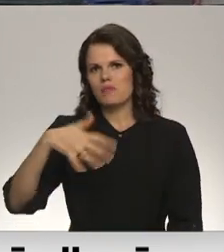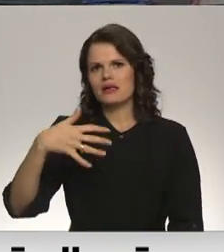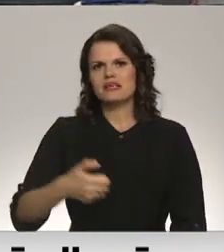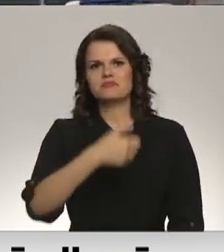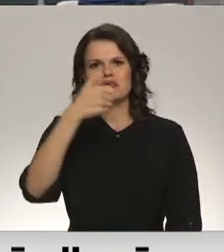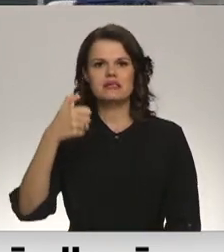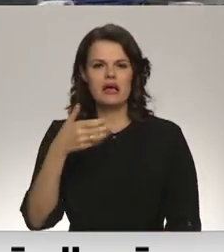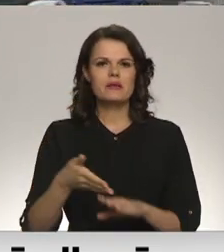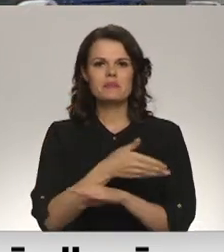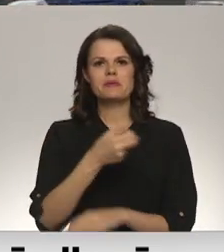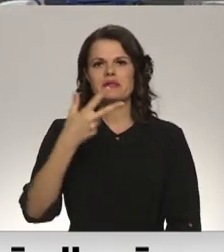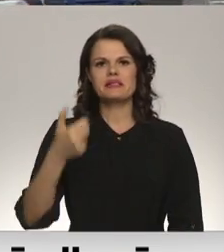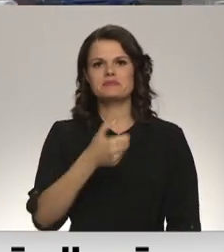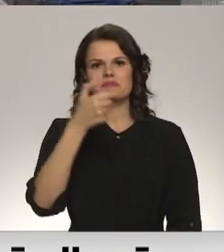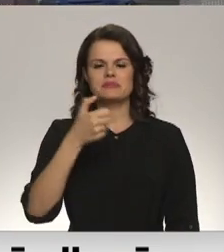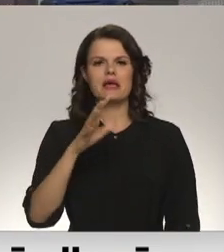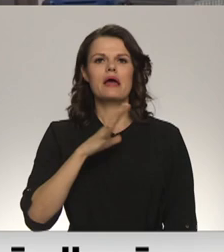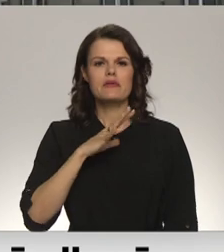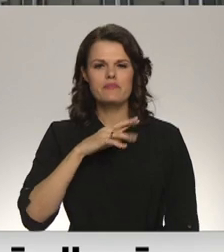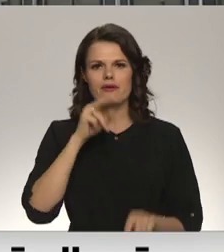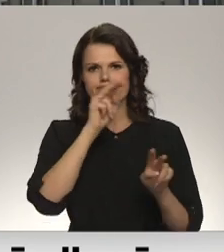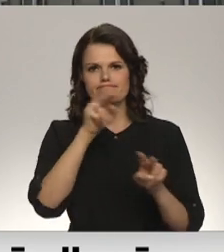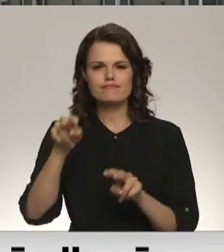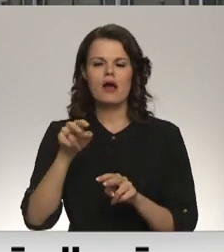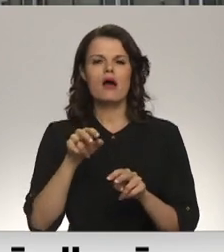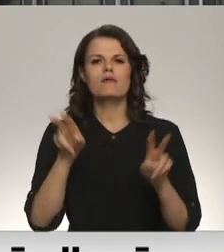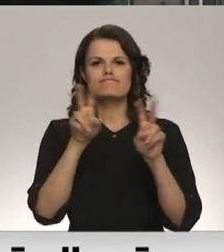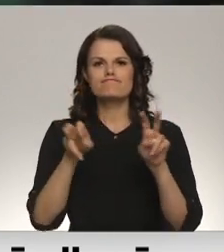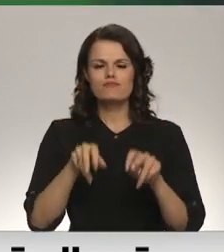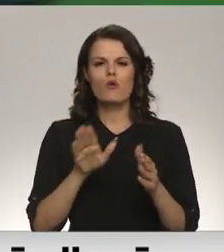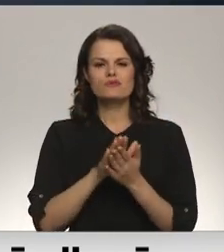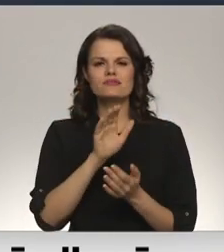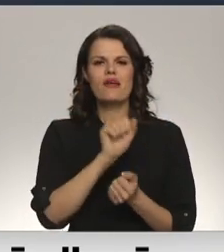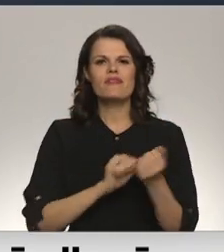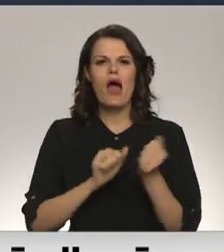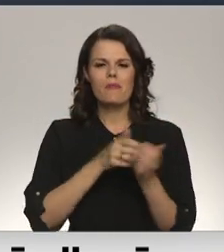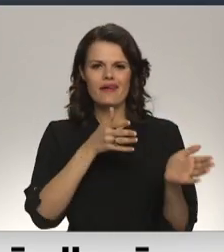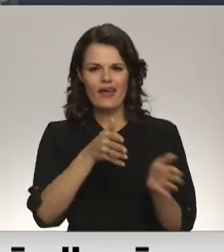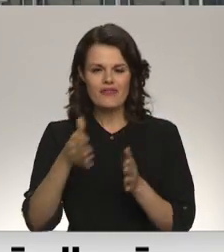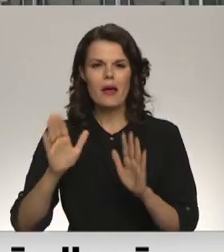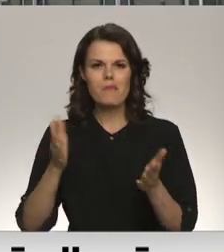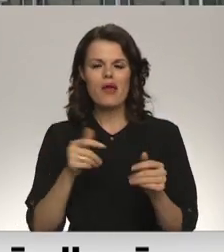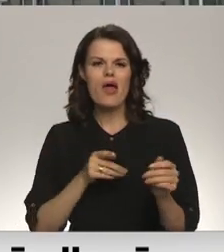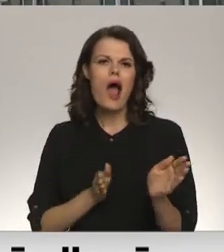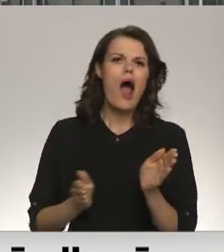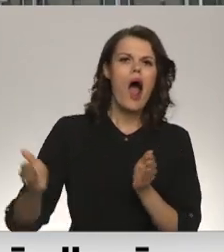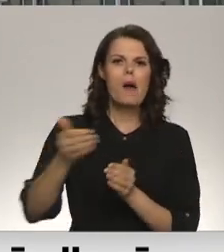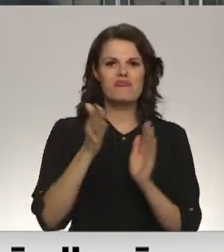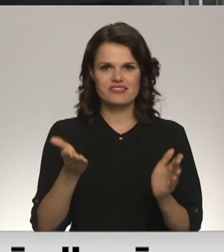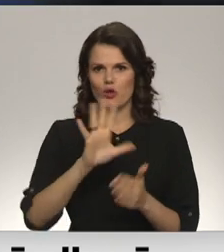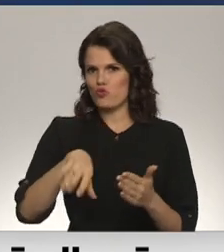Pirms 13 gadiem veikts arī ietekmes uz vidu novērtējums, bet apvedzeļa, kas nepieciešams gan Iecavai, gan Bauskai, joprojām